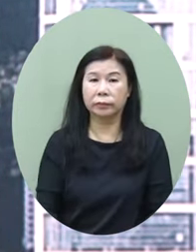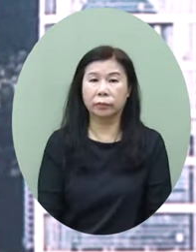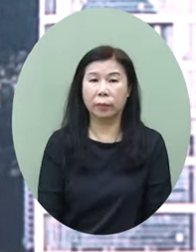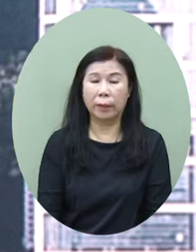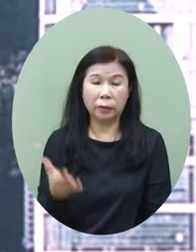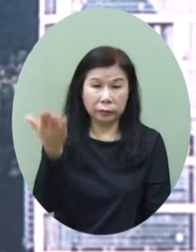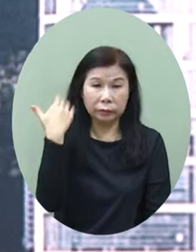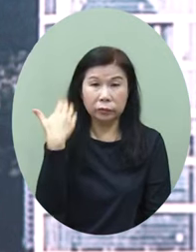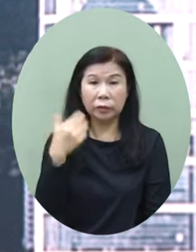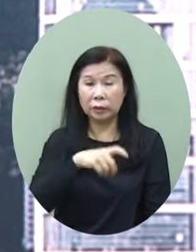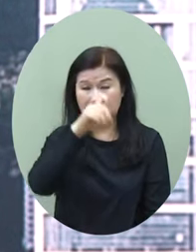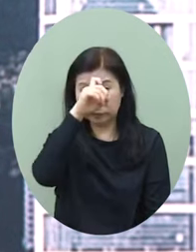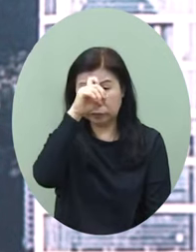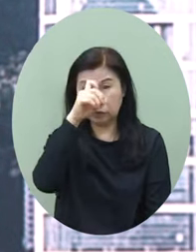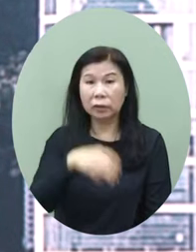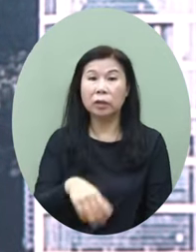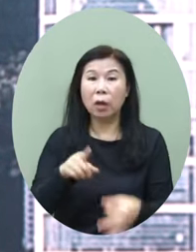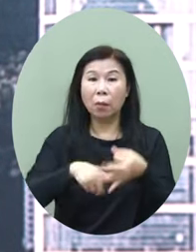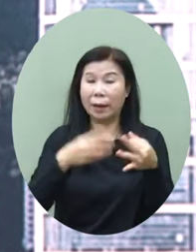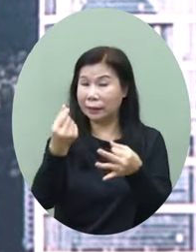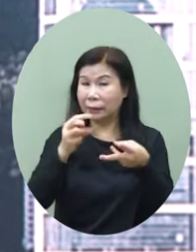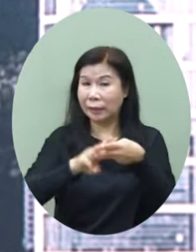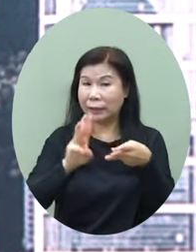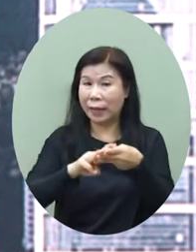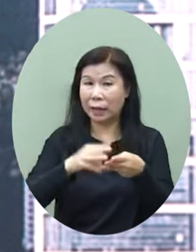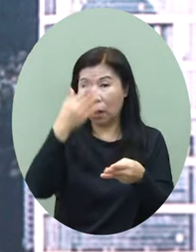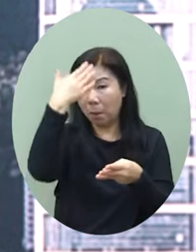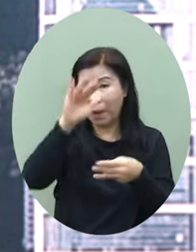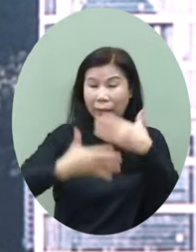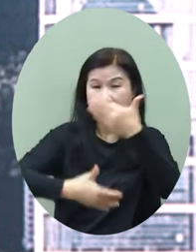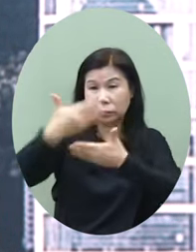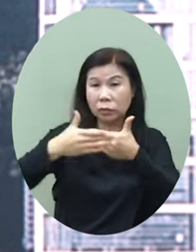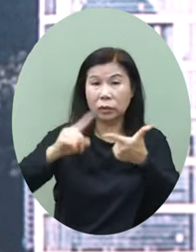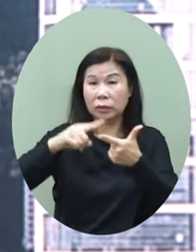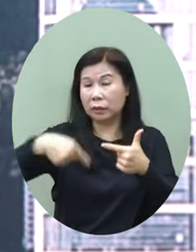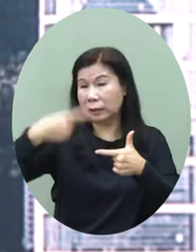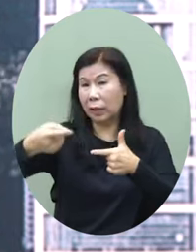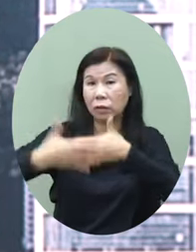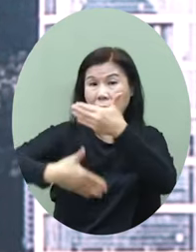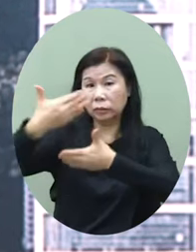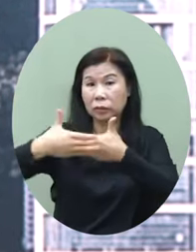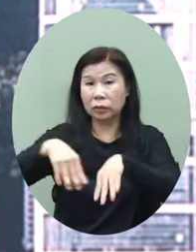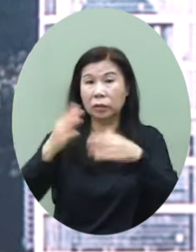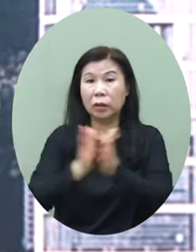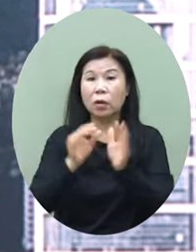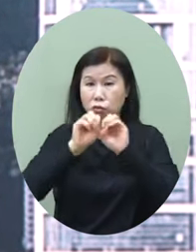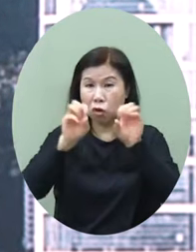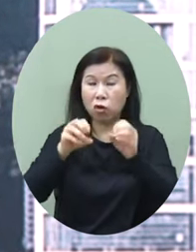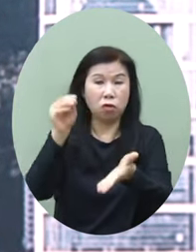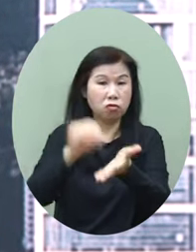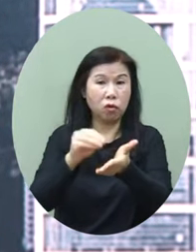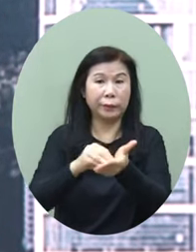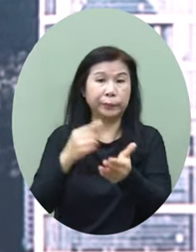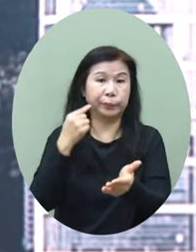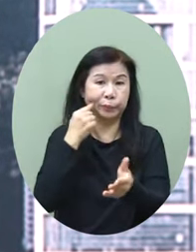和早前大家記得在月明村或者在一些其他大廈發出了一個強制